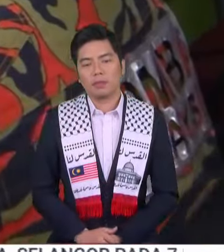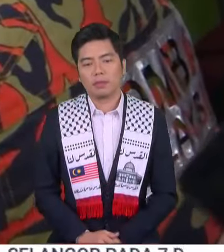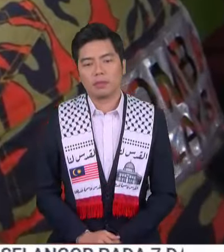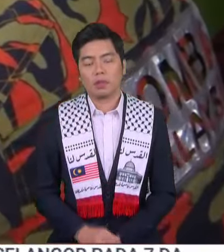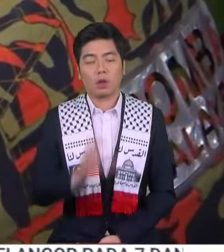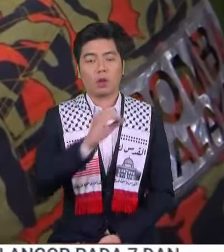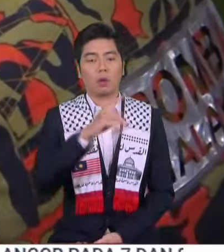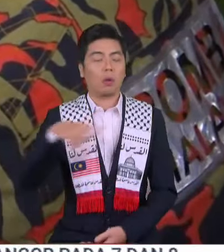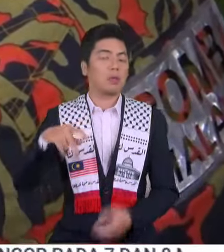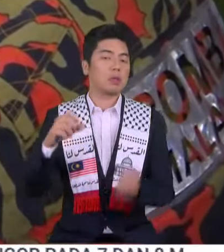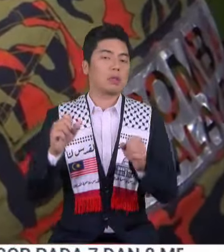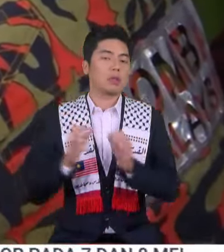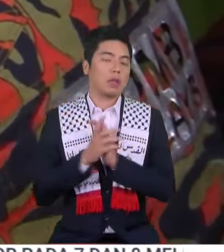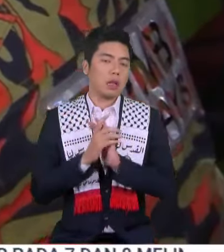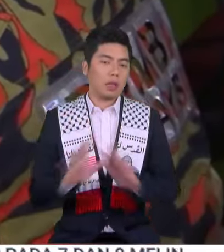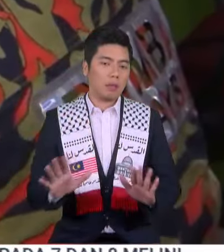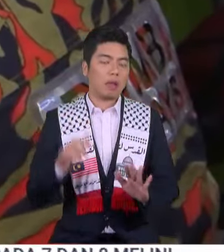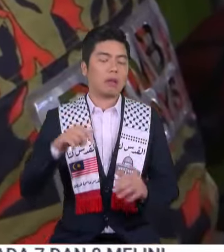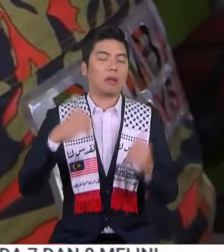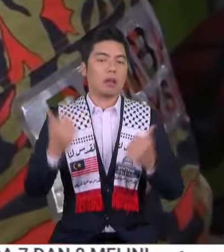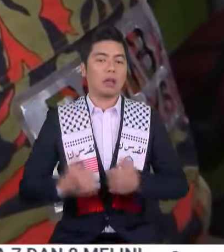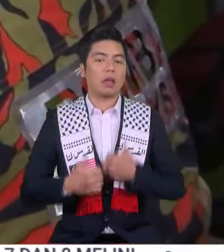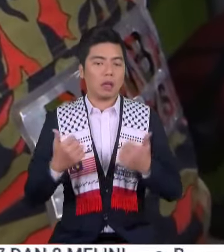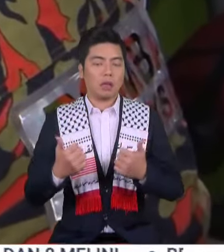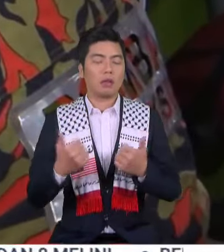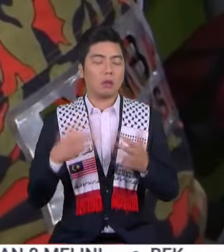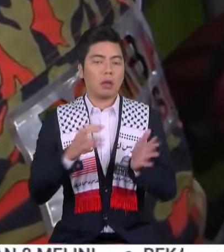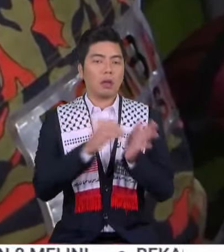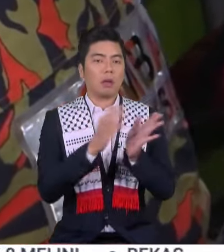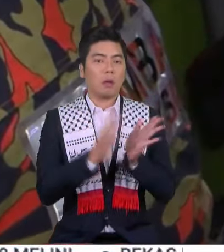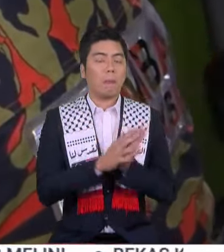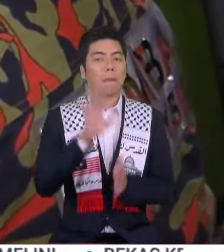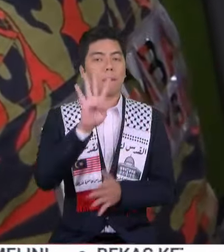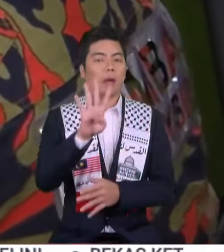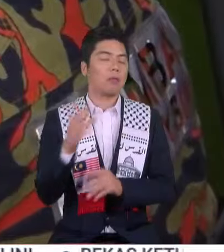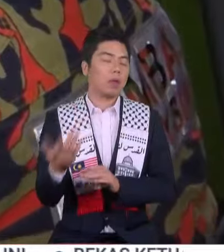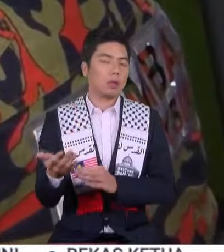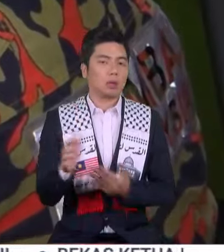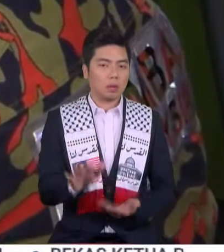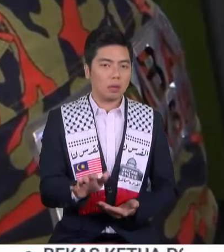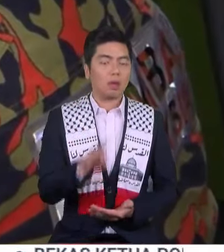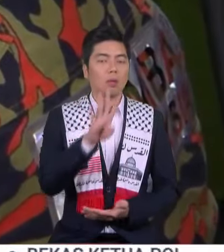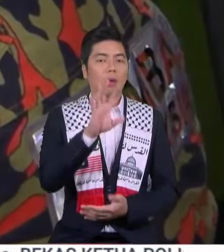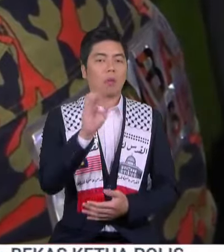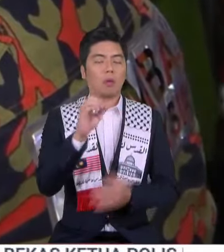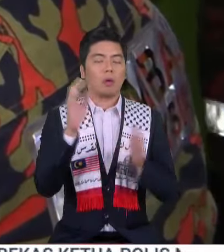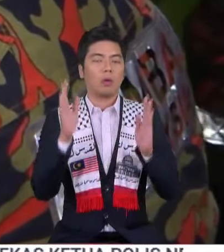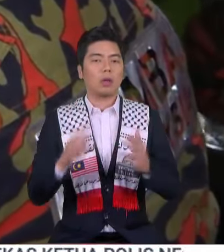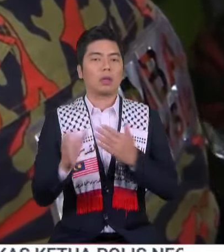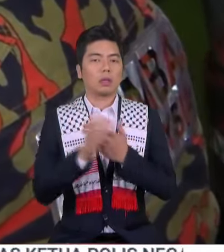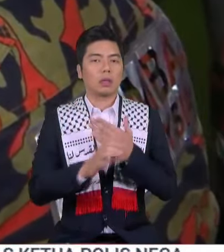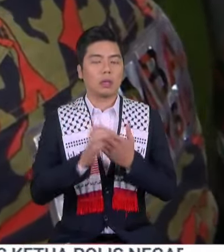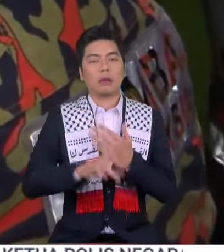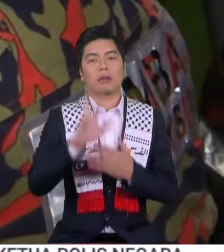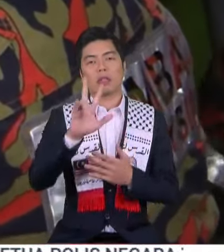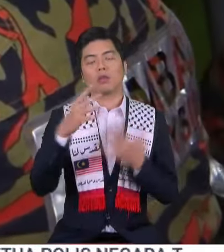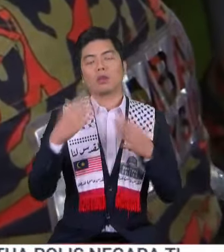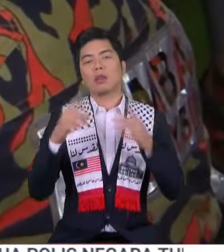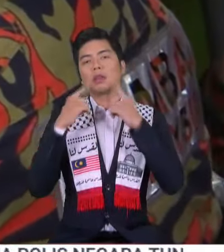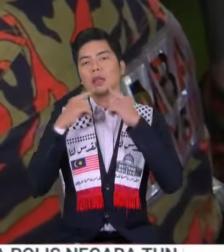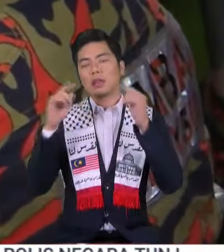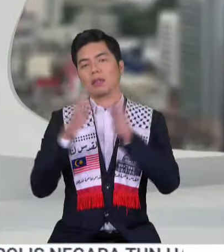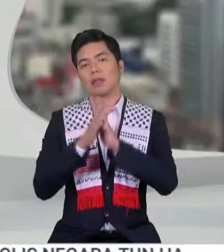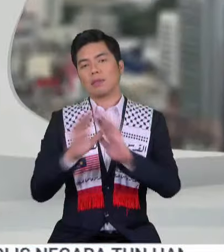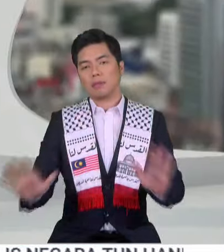Op Selamat Aidilfitri tahun ini turut mencatatkan 4 kematian, 40 mangsa cedera dan 3 berjaya